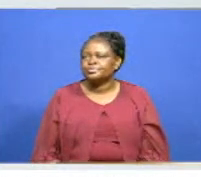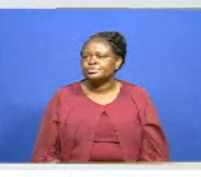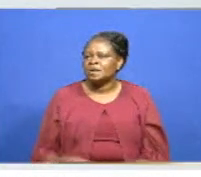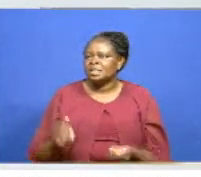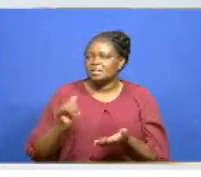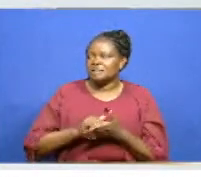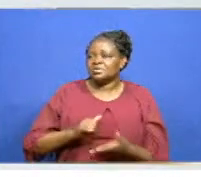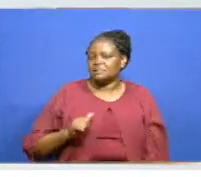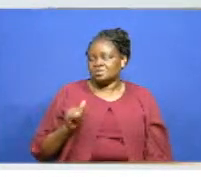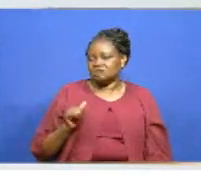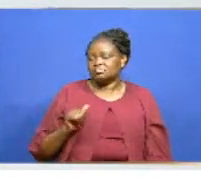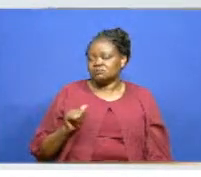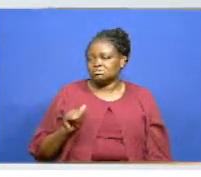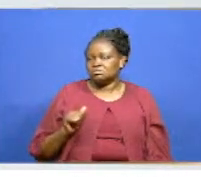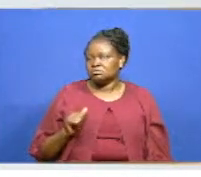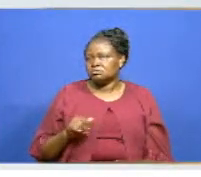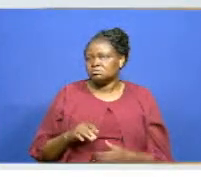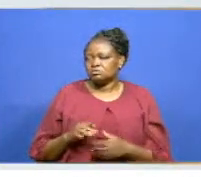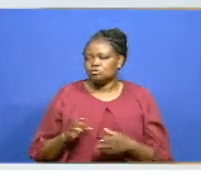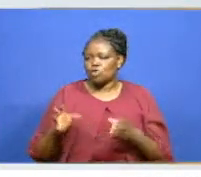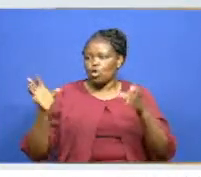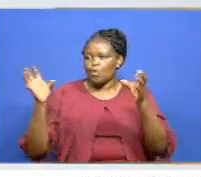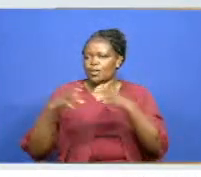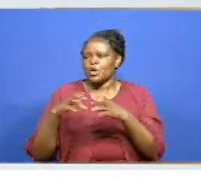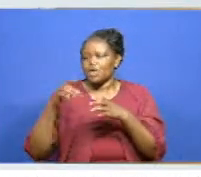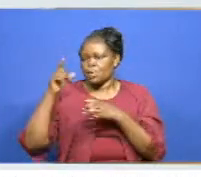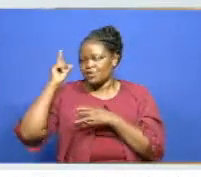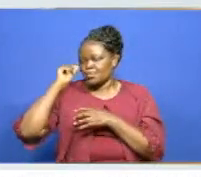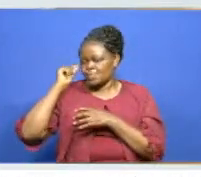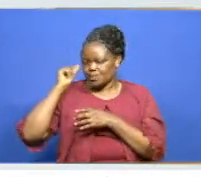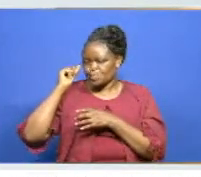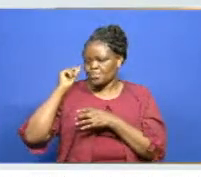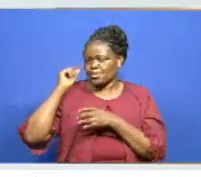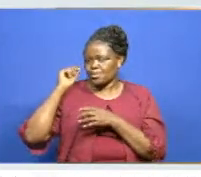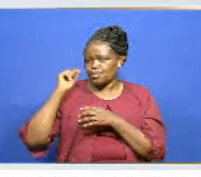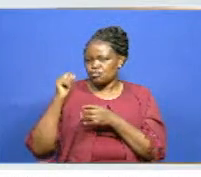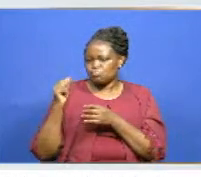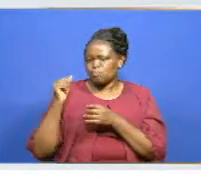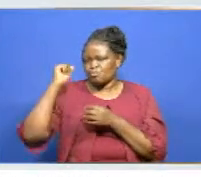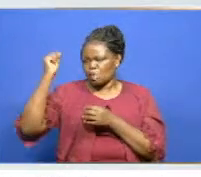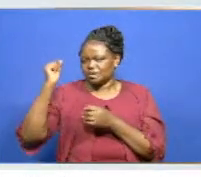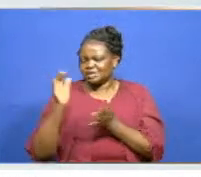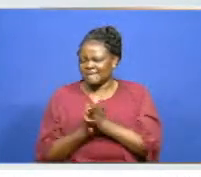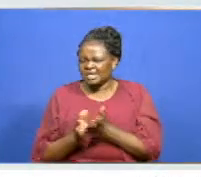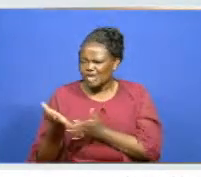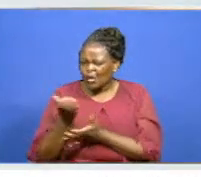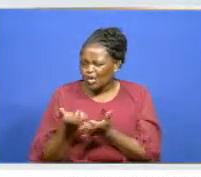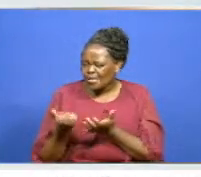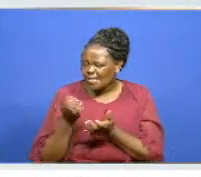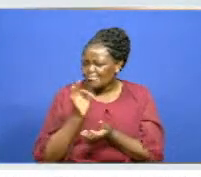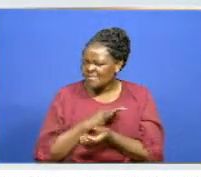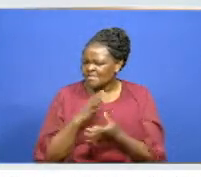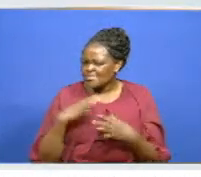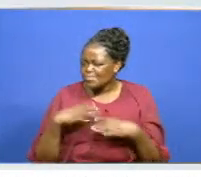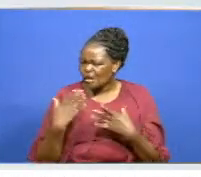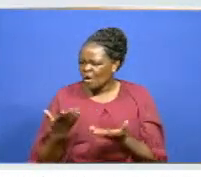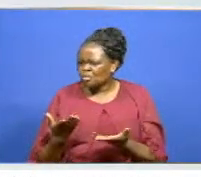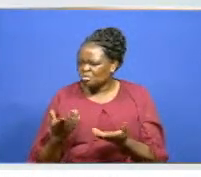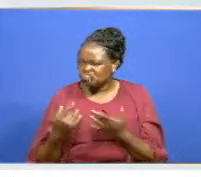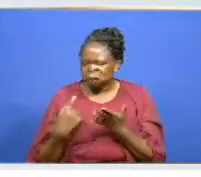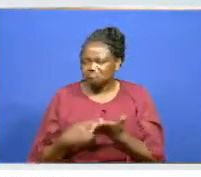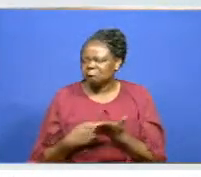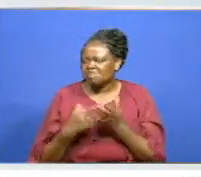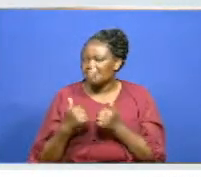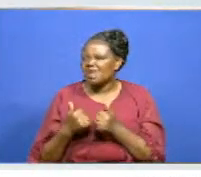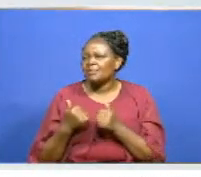inaweza kutunza mambo ya kisiasa na mambo ya kiuchumi ili kuweza kufaidi wananchi wa chini. Kwa hivyo